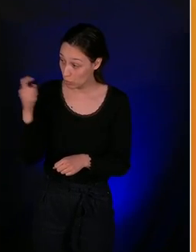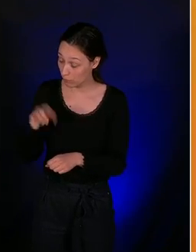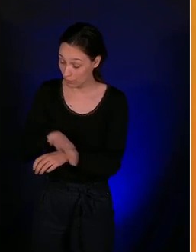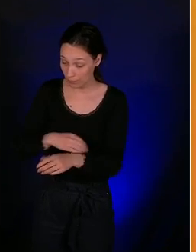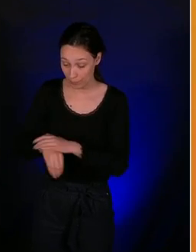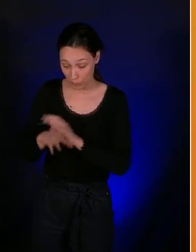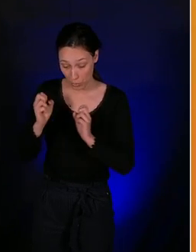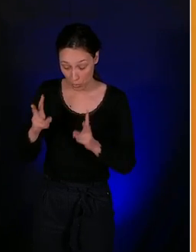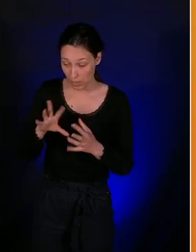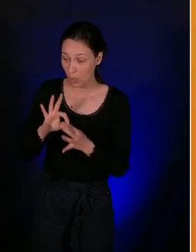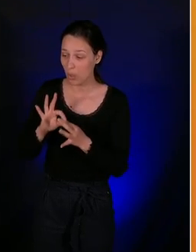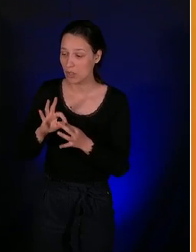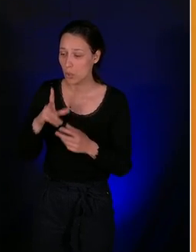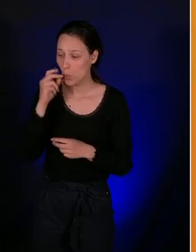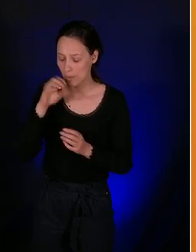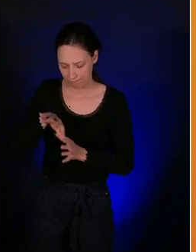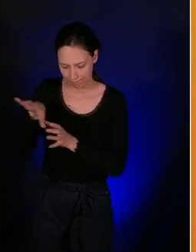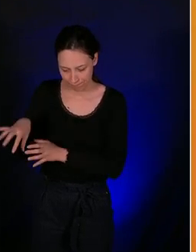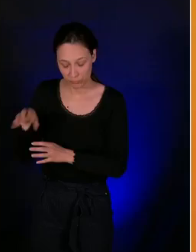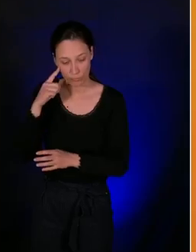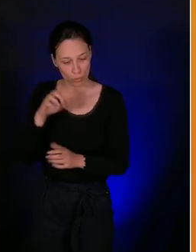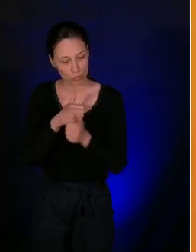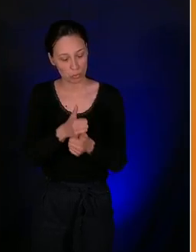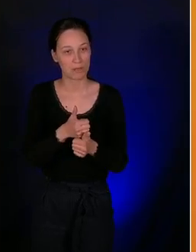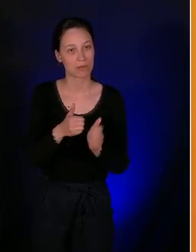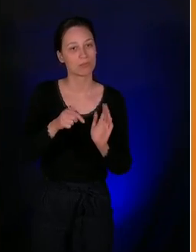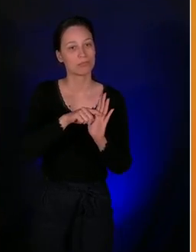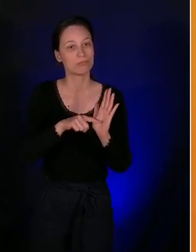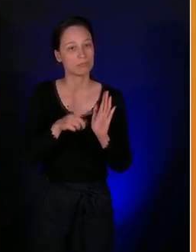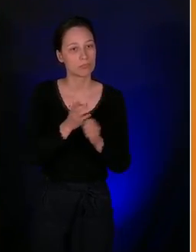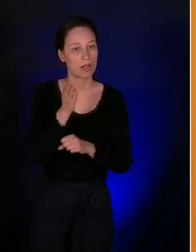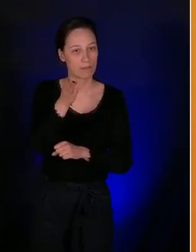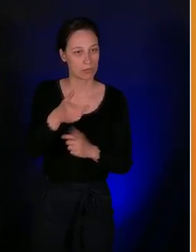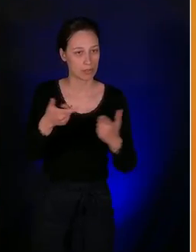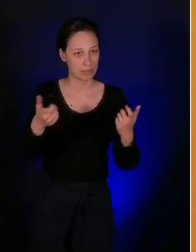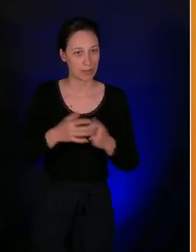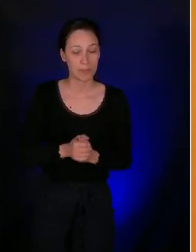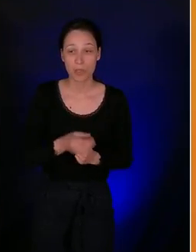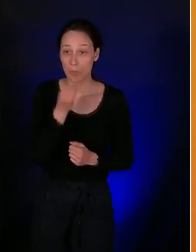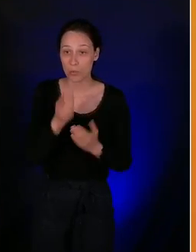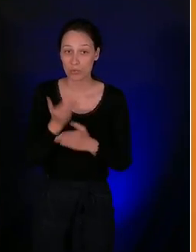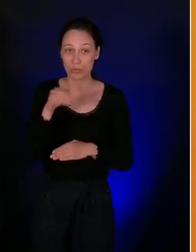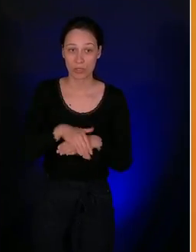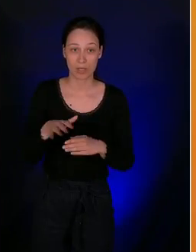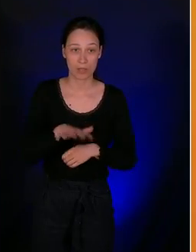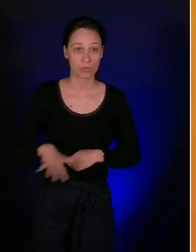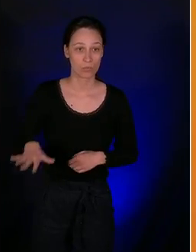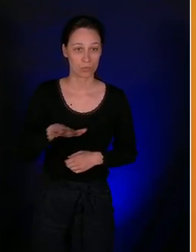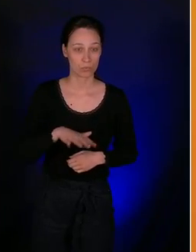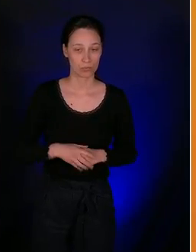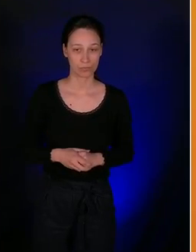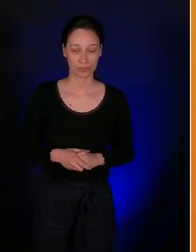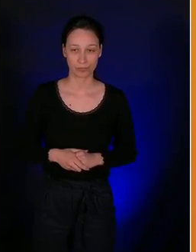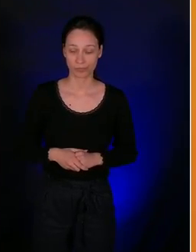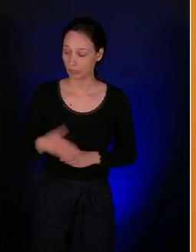nos adhérents, qui font l'âme de la CGT. Bonne journée à tous. Alors, merci beaucoup Cédric. Bertrand